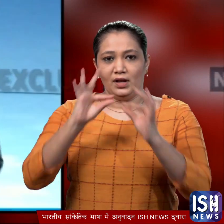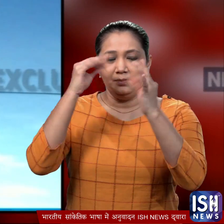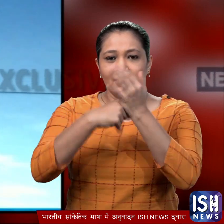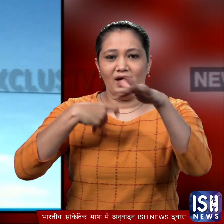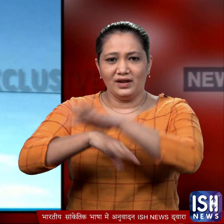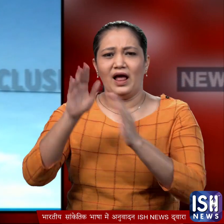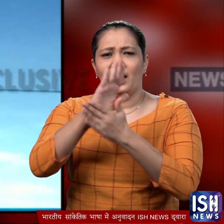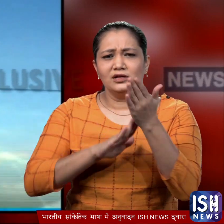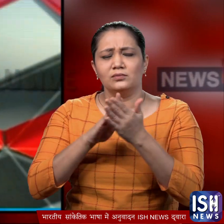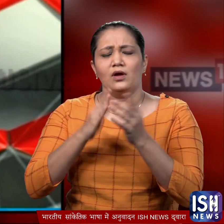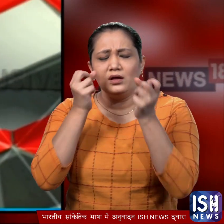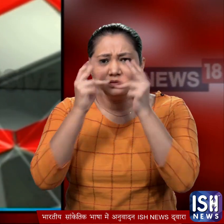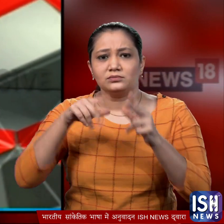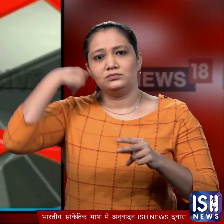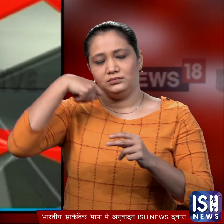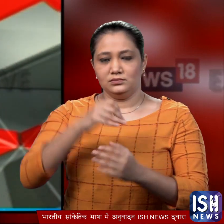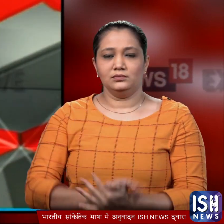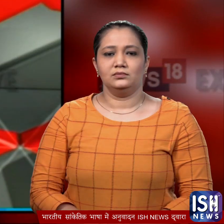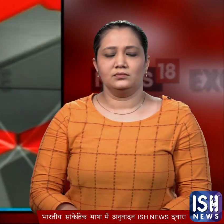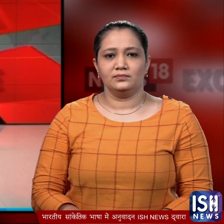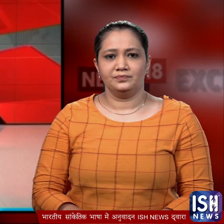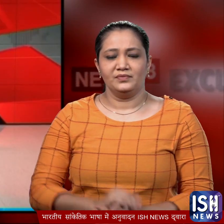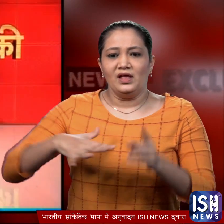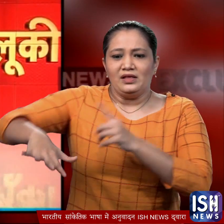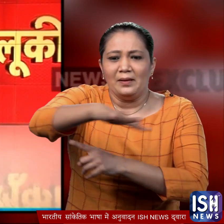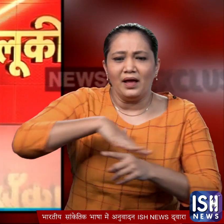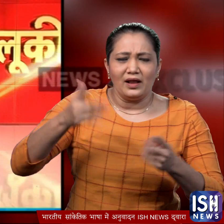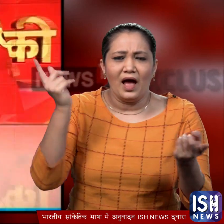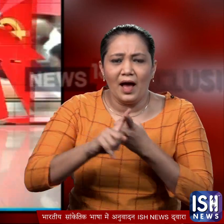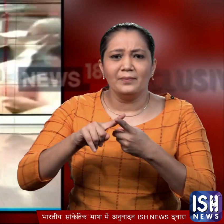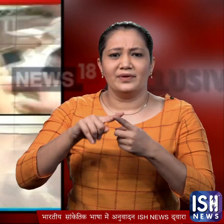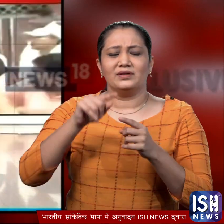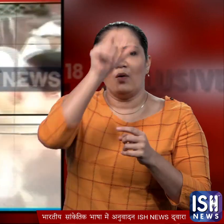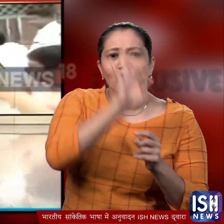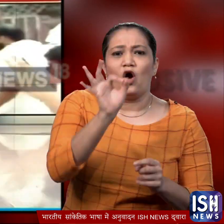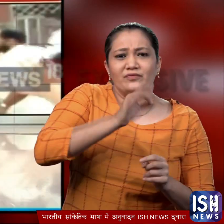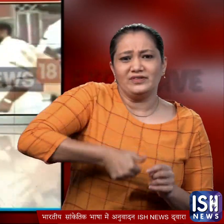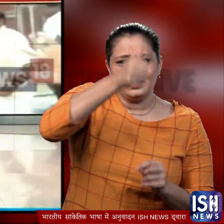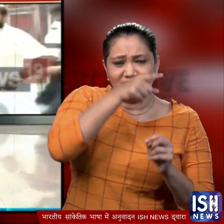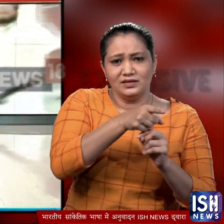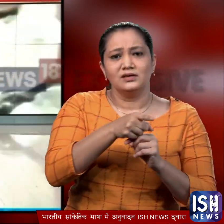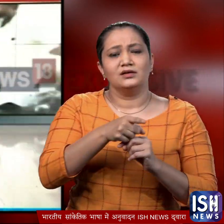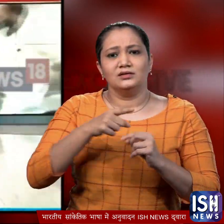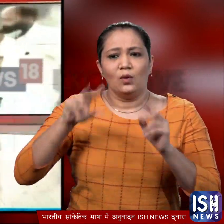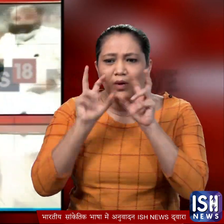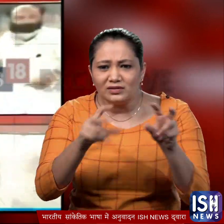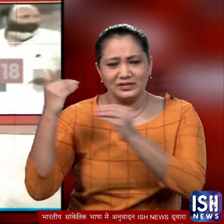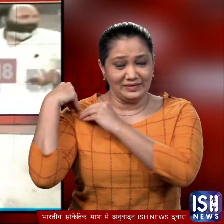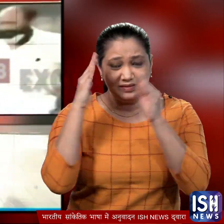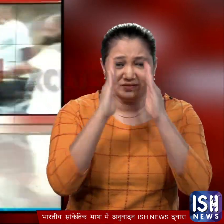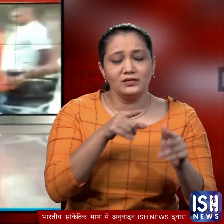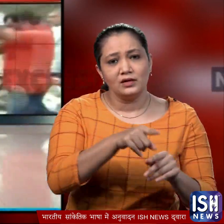बिहार के हाजीपुर से हैरान कर देने वाला एक वीडियो सामने आया। वहां जमीन से जुड़े मामलों को देखने वाले एक अधिकारी से सरेआम बदसलूकी